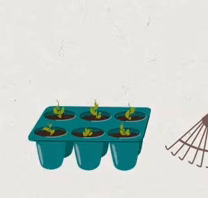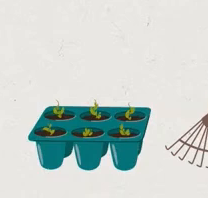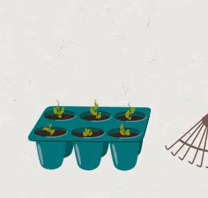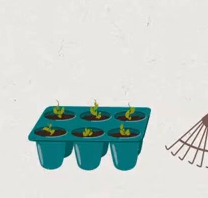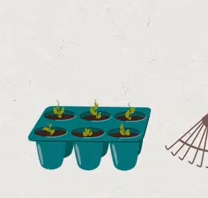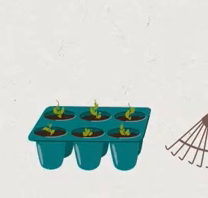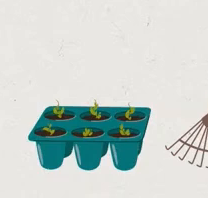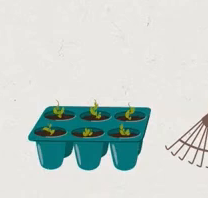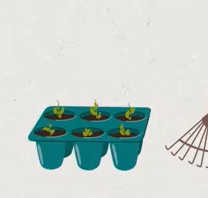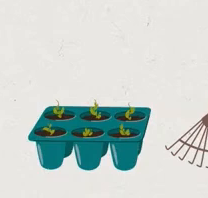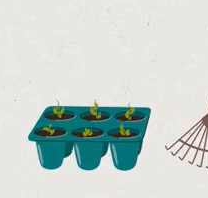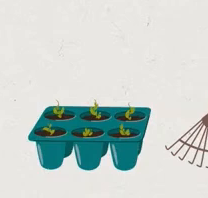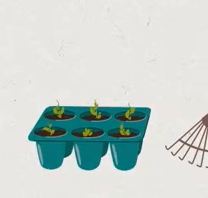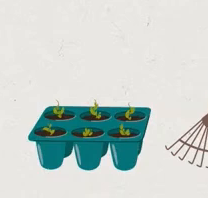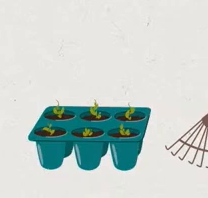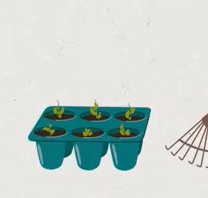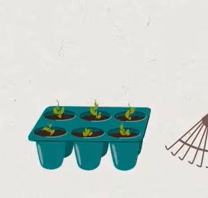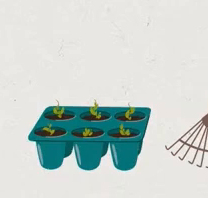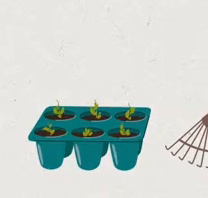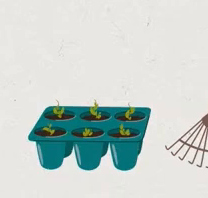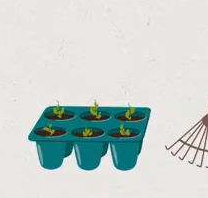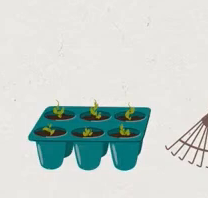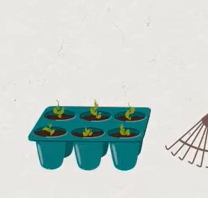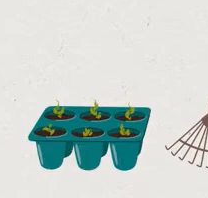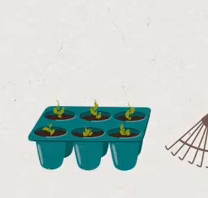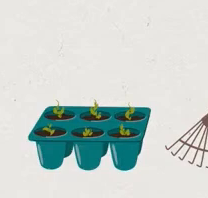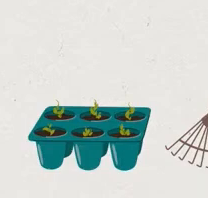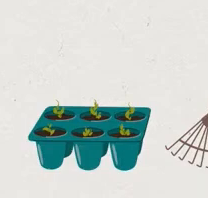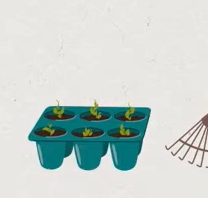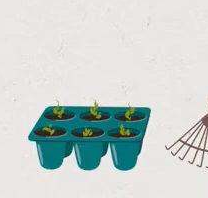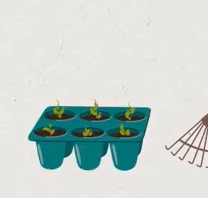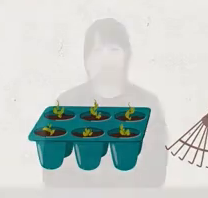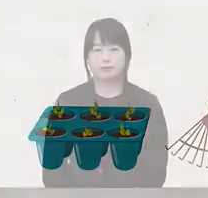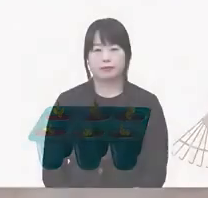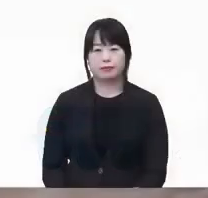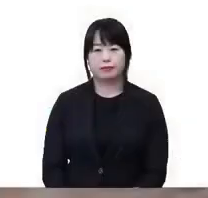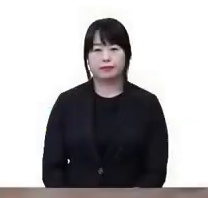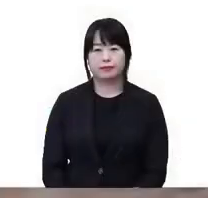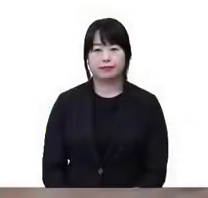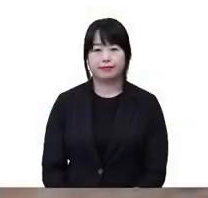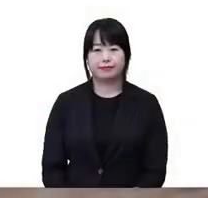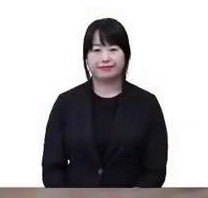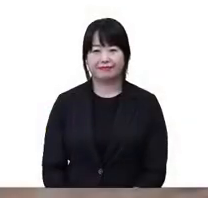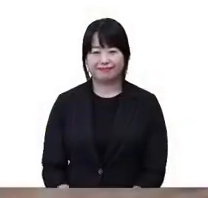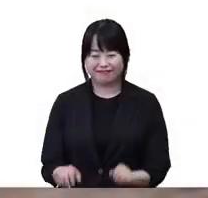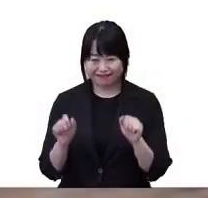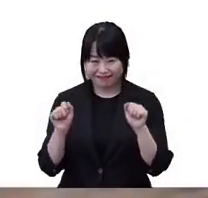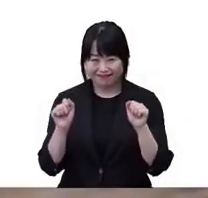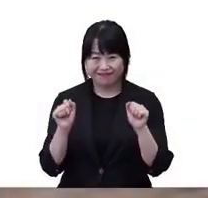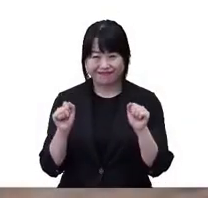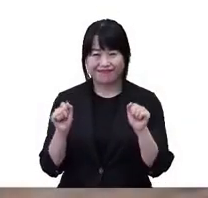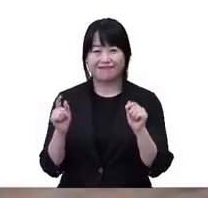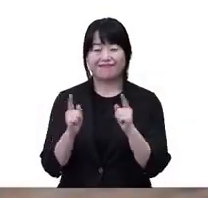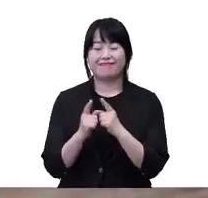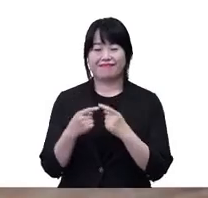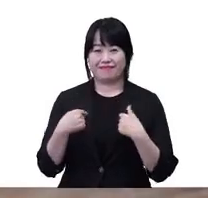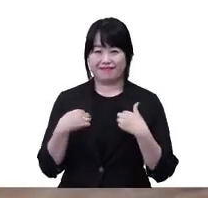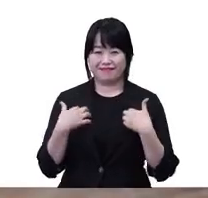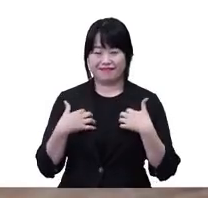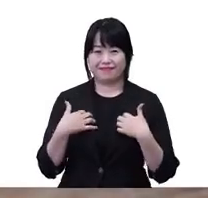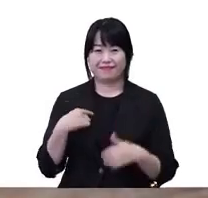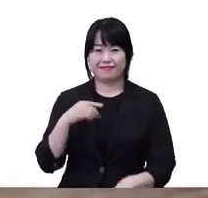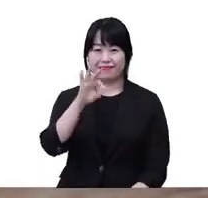좋을까요? 지금부터 양수진 교수님의 강연 바로 시작하겠습니다. 네, 안녕하세요. 방금